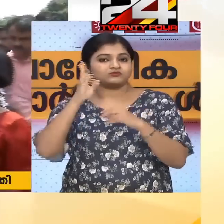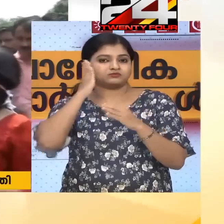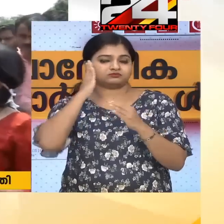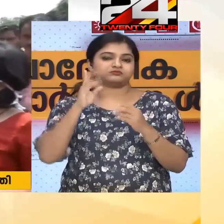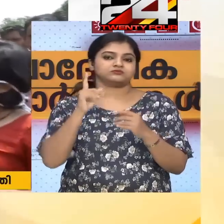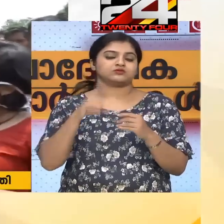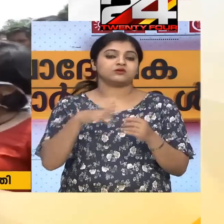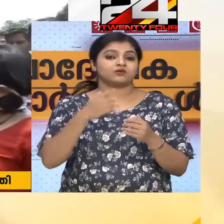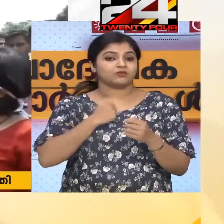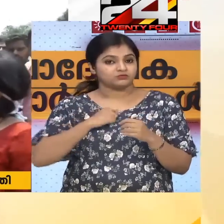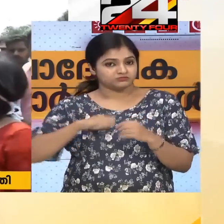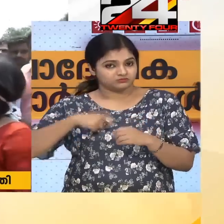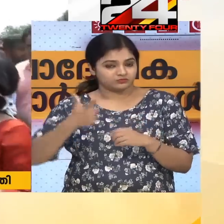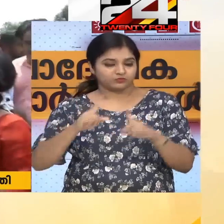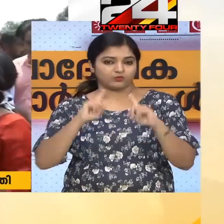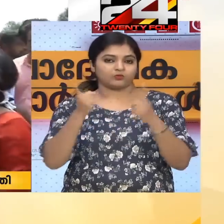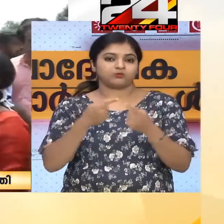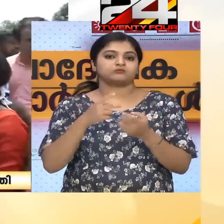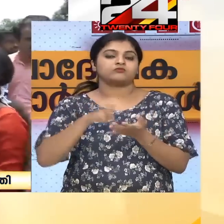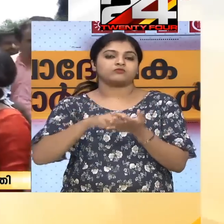എടുക്കണം.